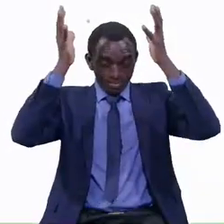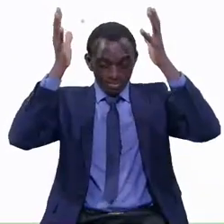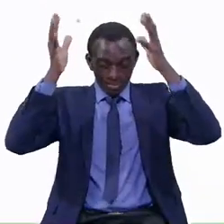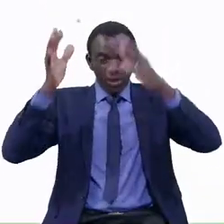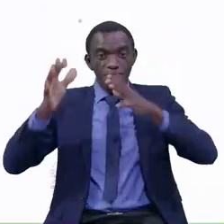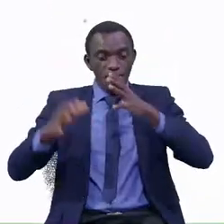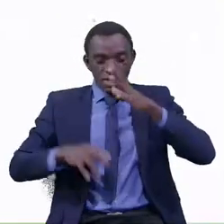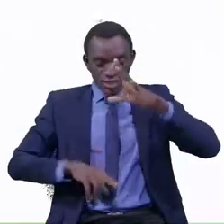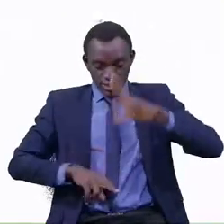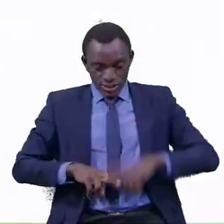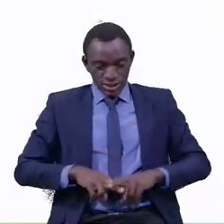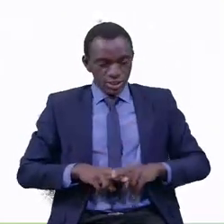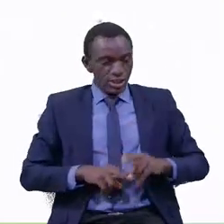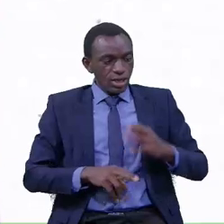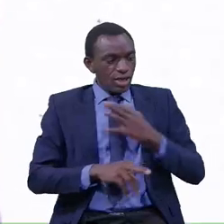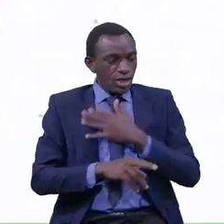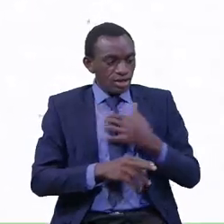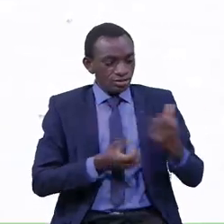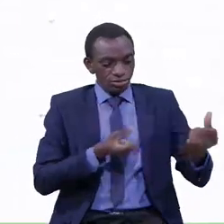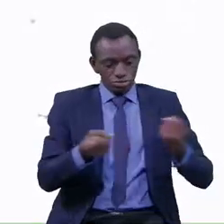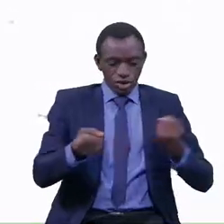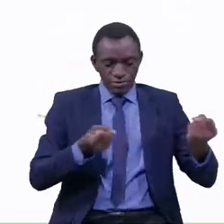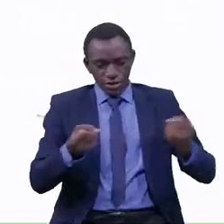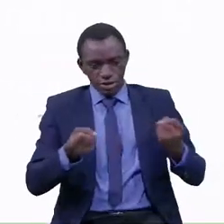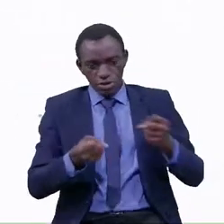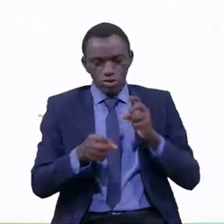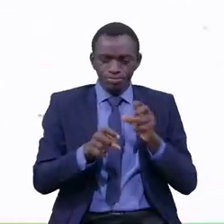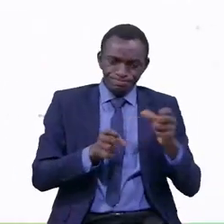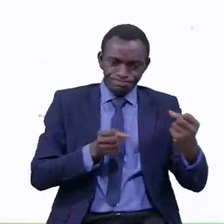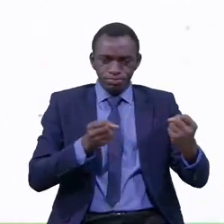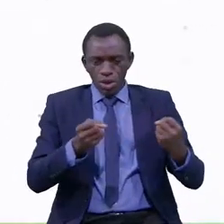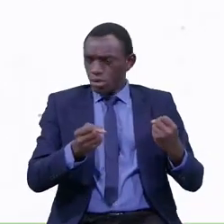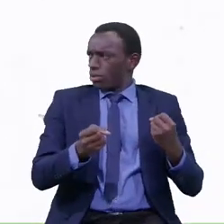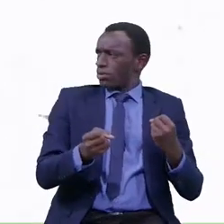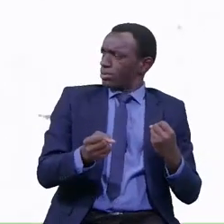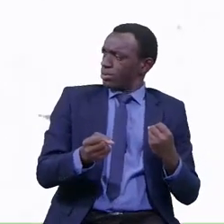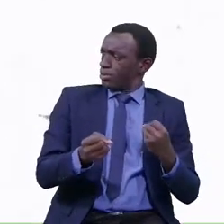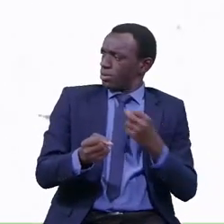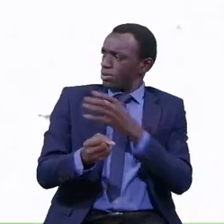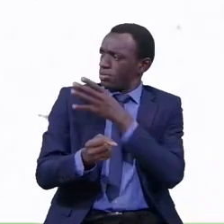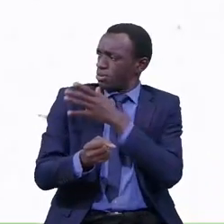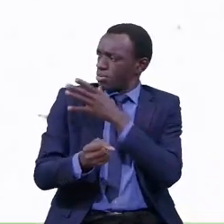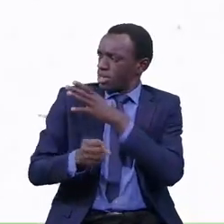continuait. Et le chauffeur a regardé derrière. Et maman était assise